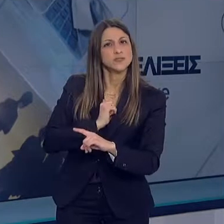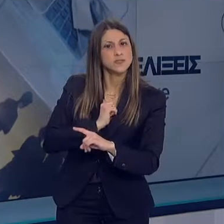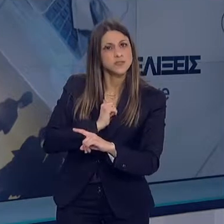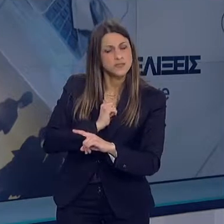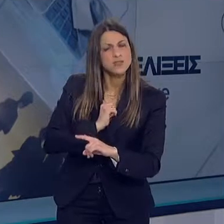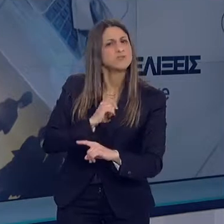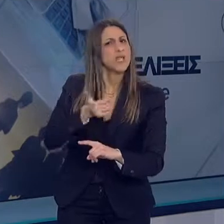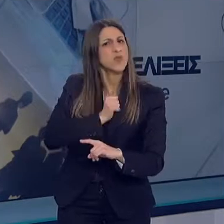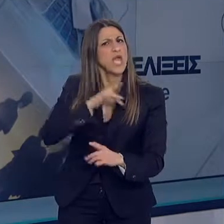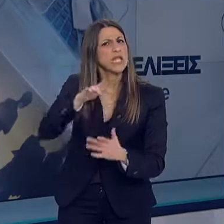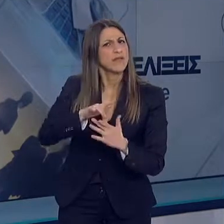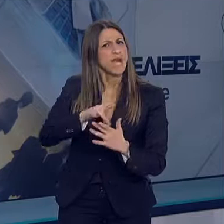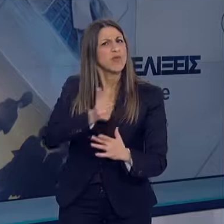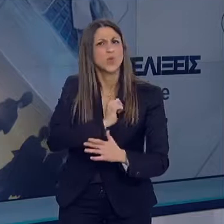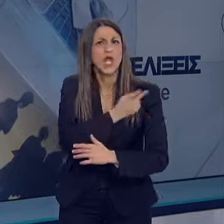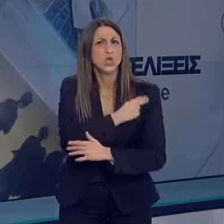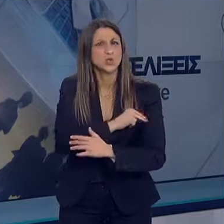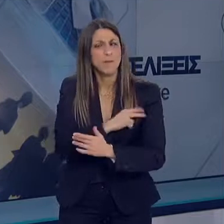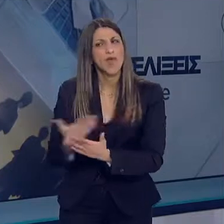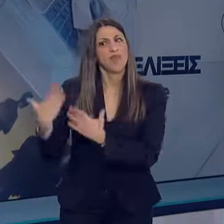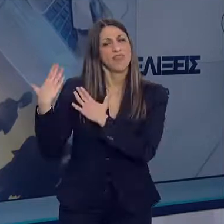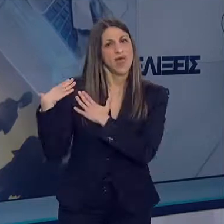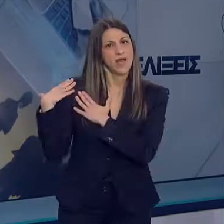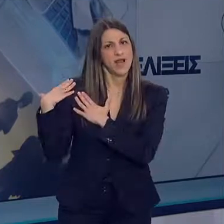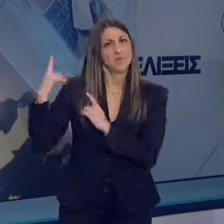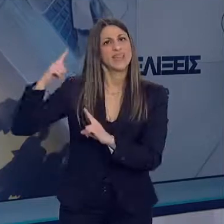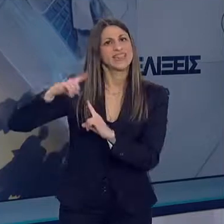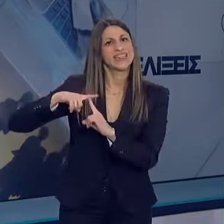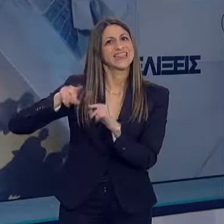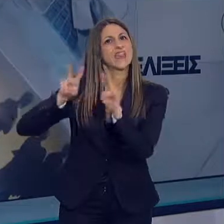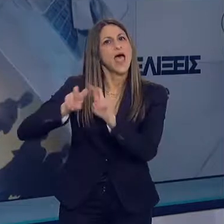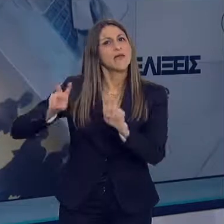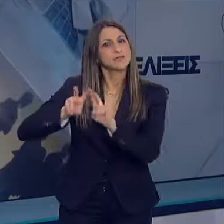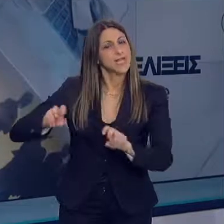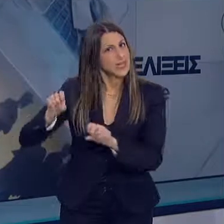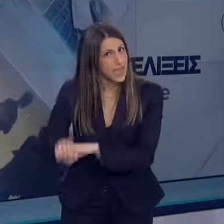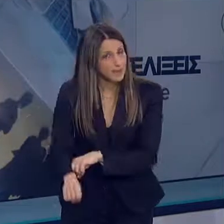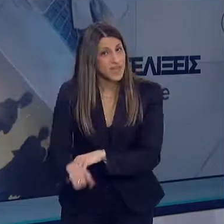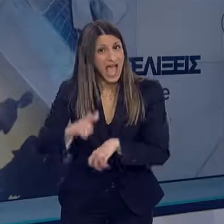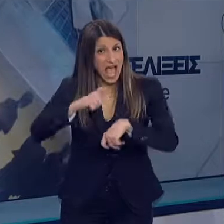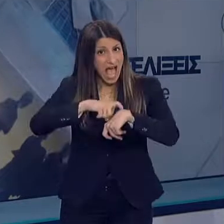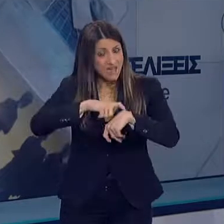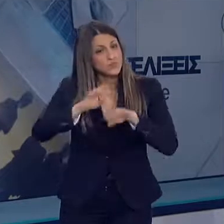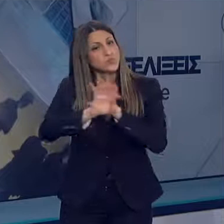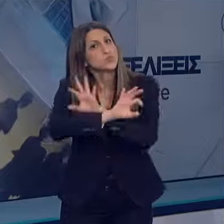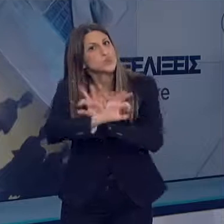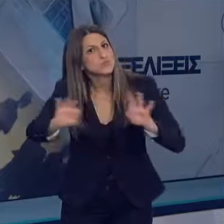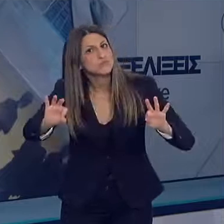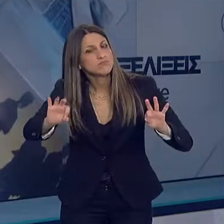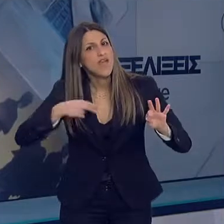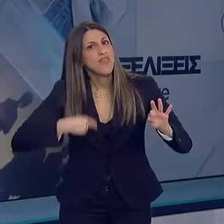και εκεί τα τεστ προκειμένου να αυξήσουμε τα σημεία όπου αυτά μπορούν να γίνουν. Αυτή τη στιγμή όμως είναι τέτοια